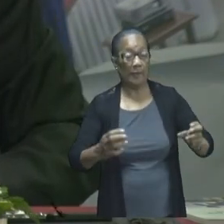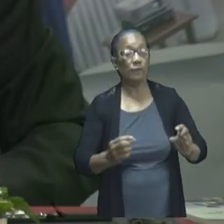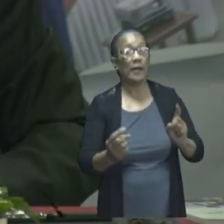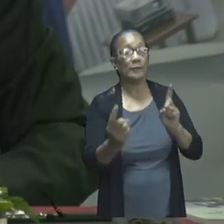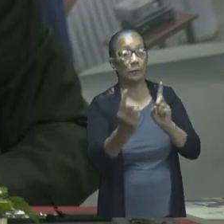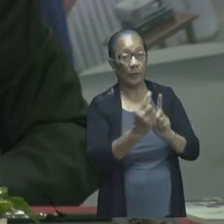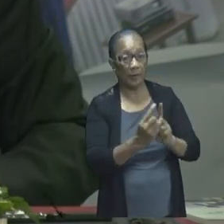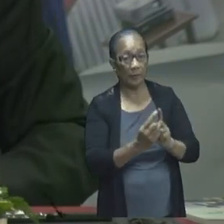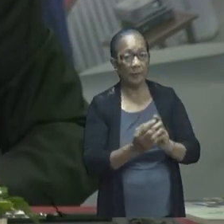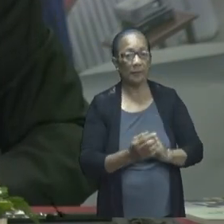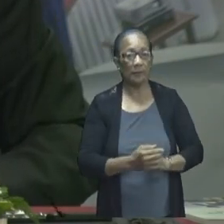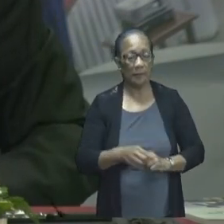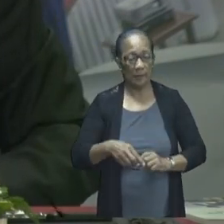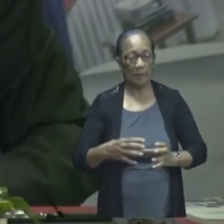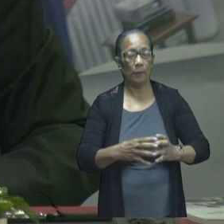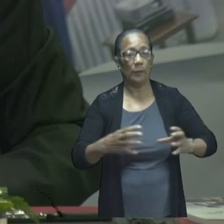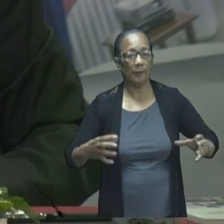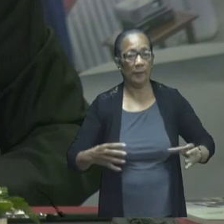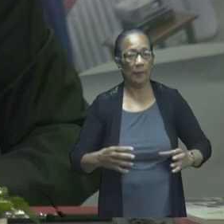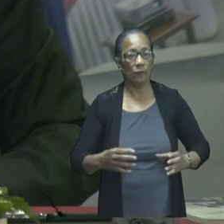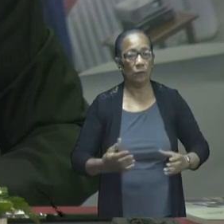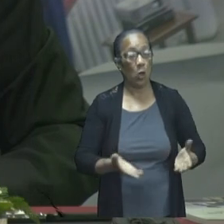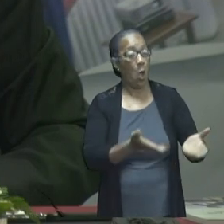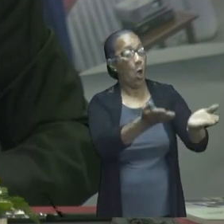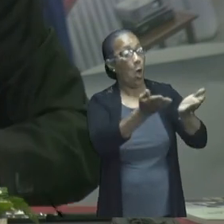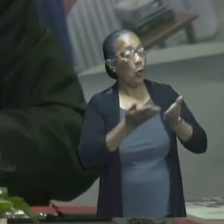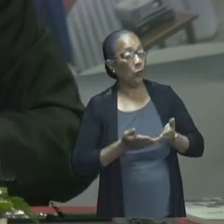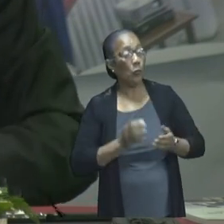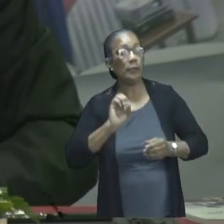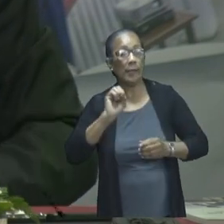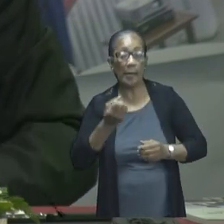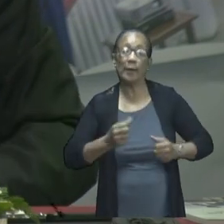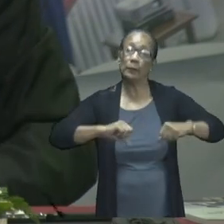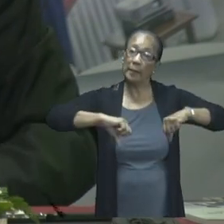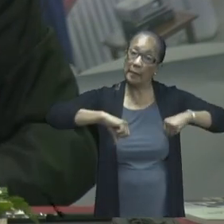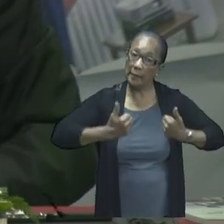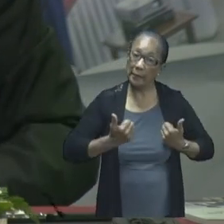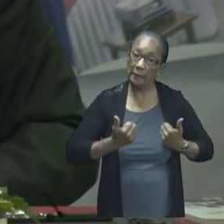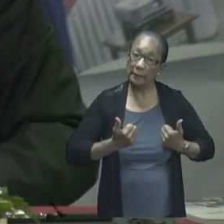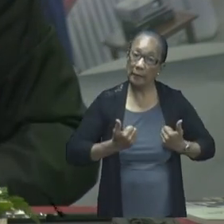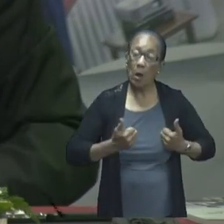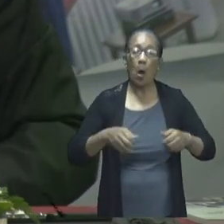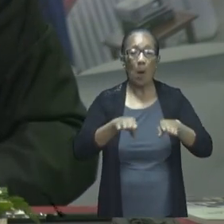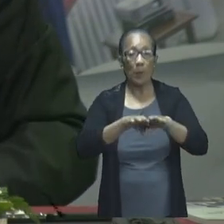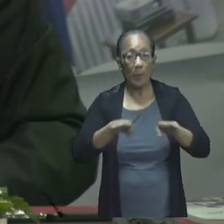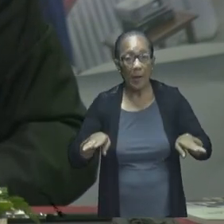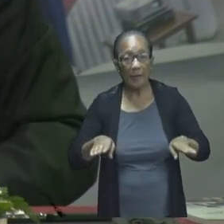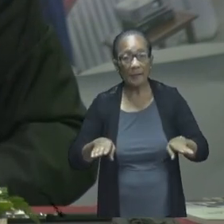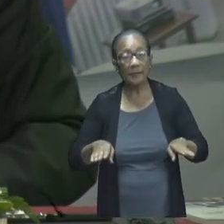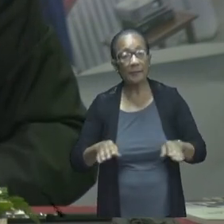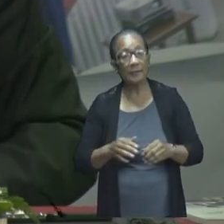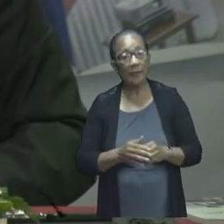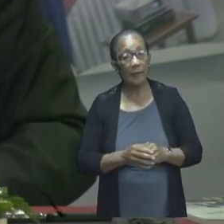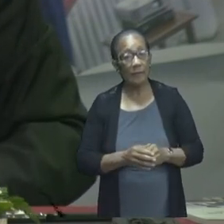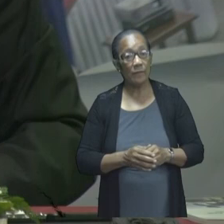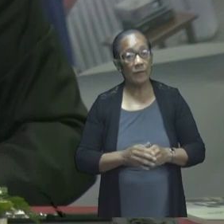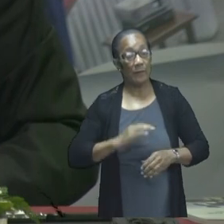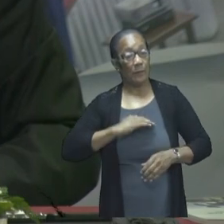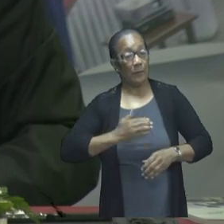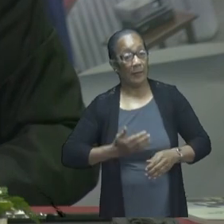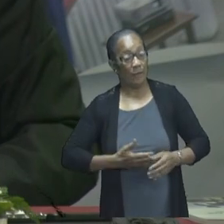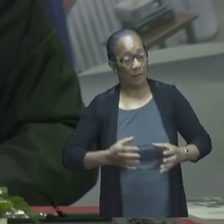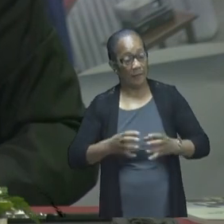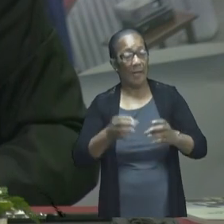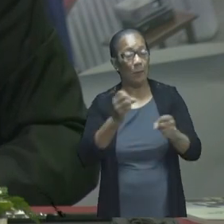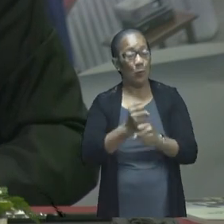dat laat deze bedrijven kunnen ook nodig om te gaan starten allemaal op basis van private blijven samenwerken dit